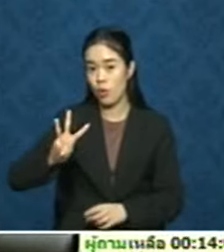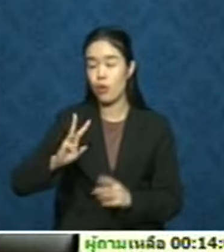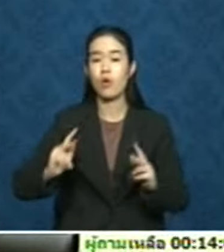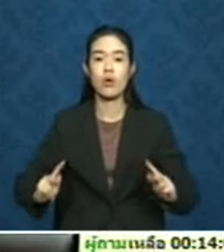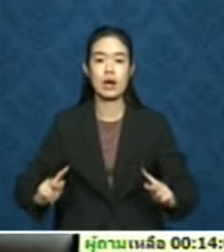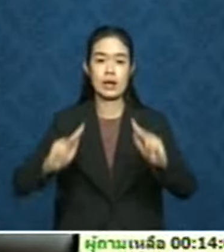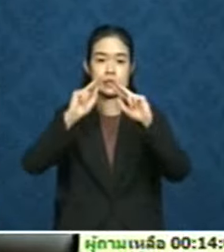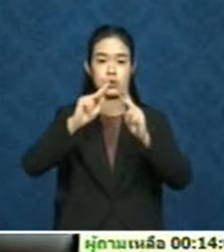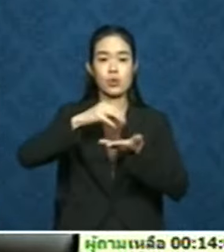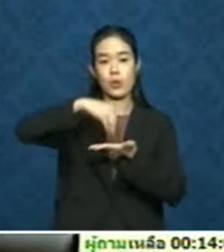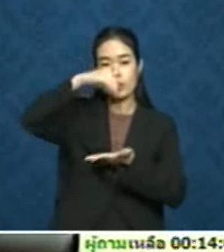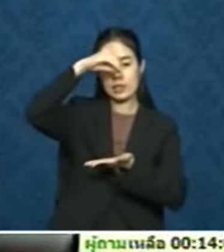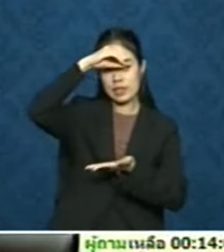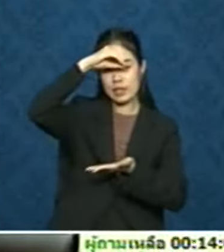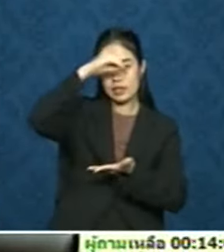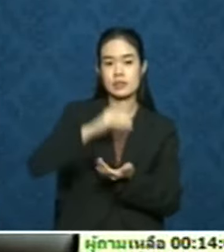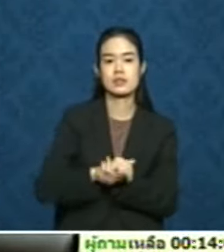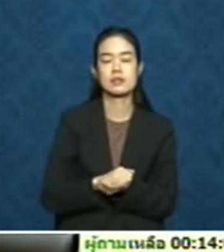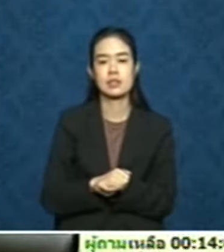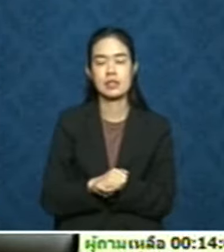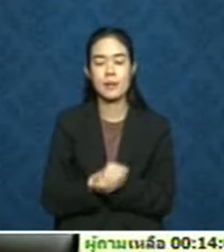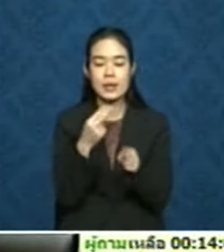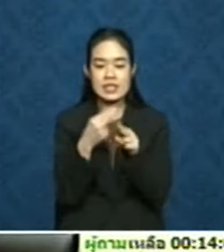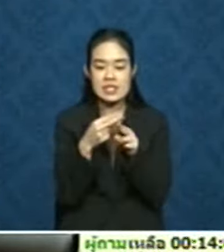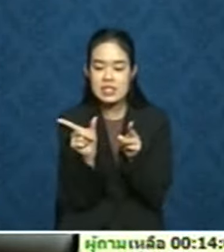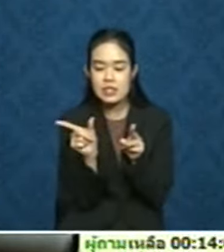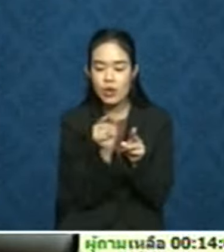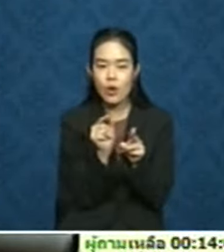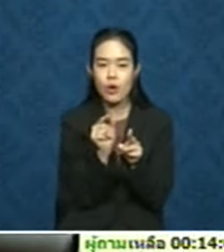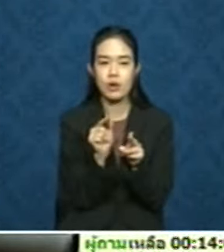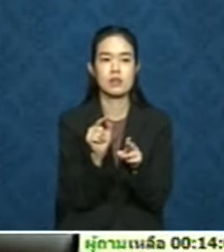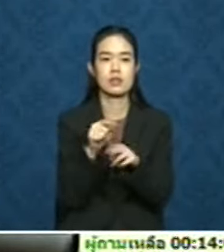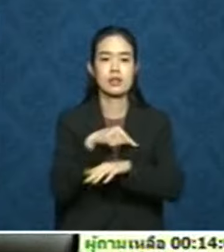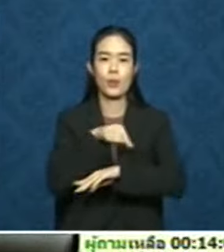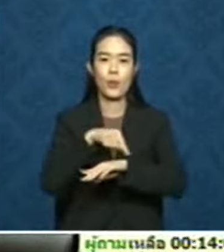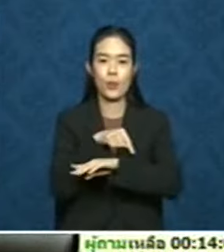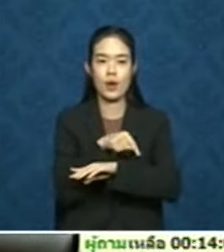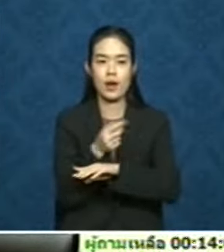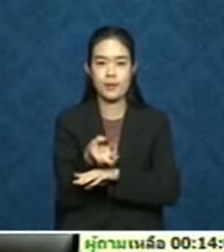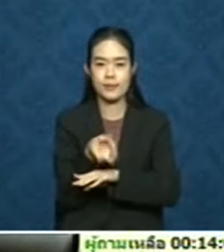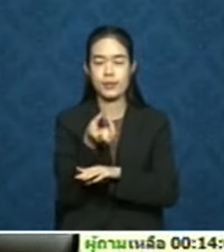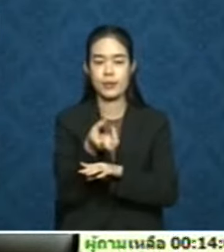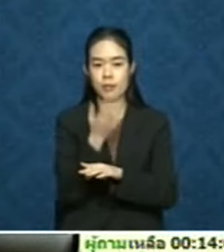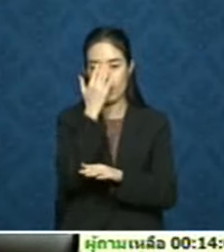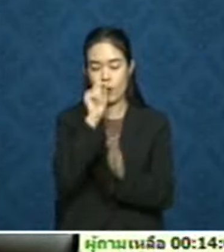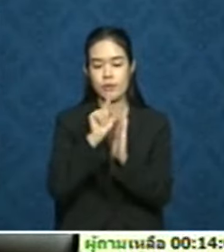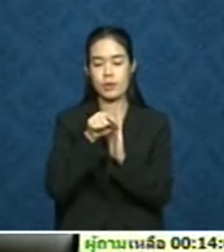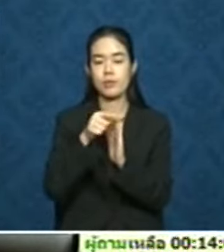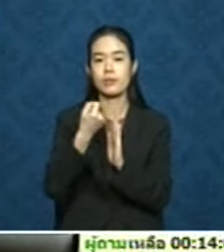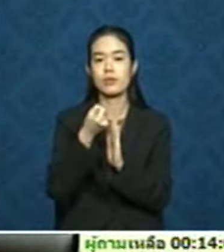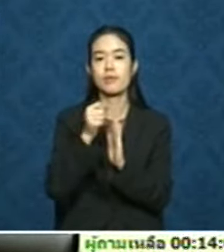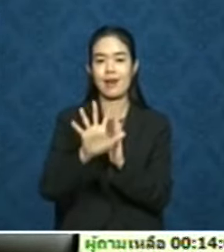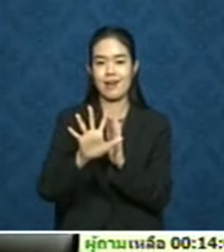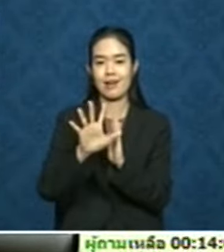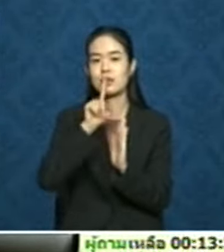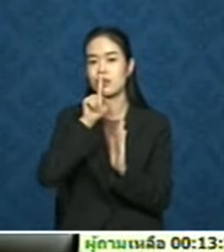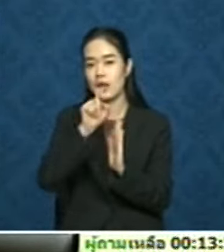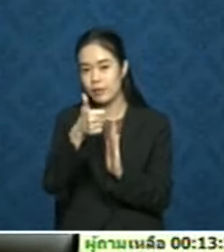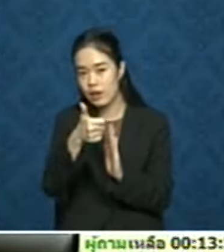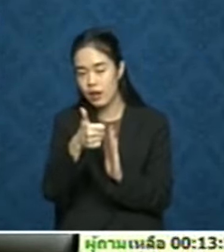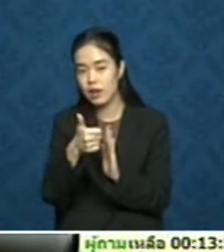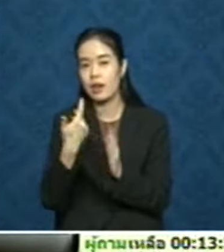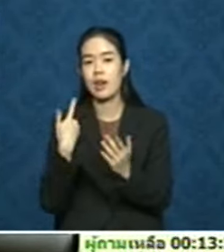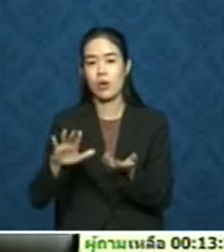ษาขออภัยที่ใช้ชื่อสั้นๆเพื่อประหยัดเวลาเพราะเรามี15นาทีสำหรับผู้ถามและ15น